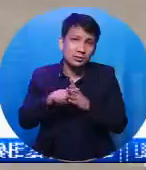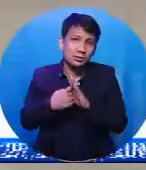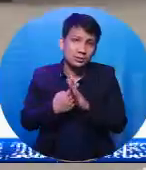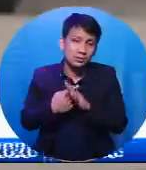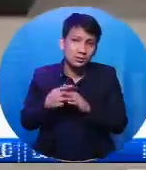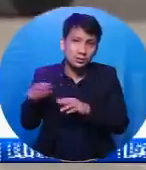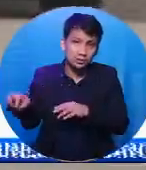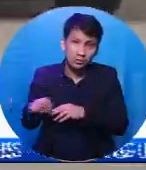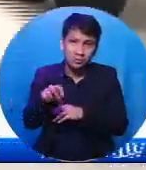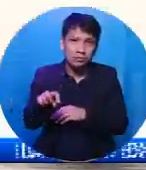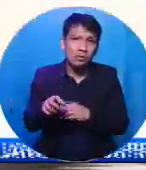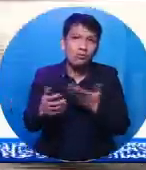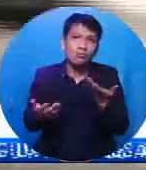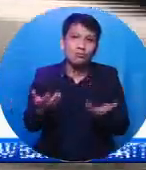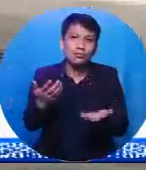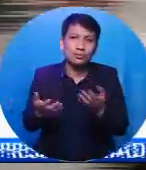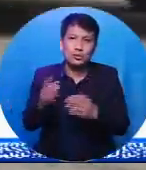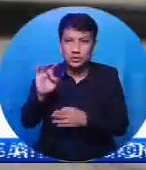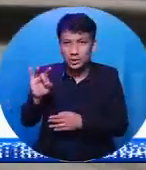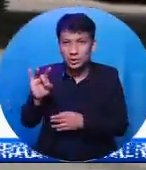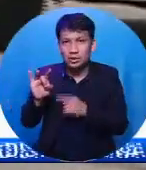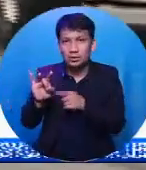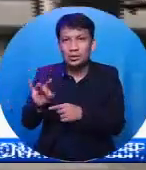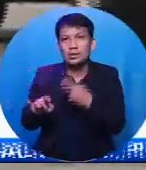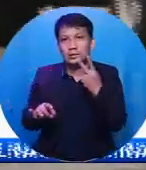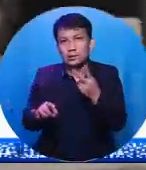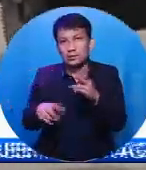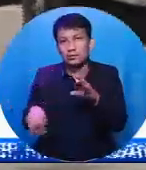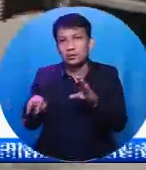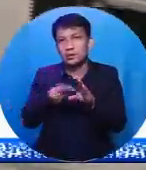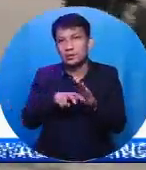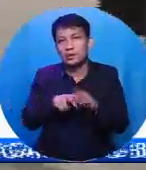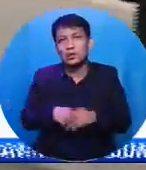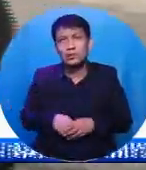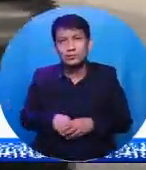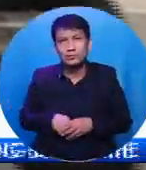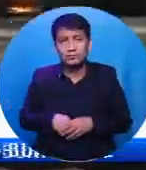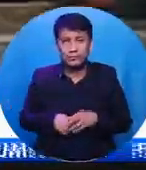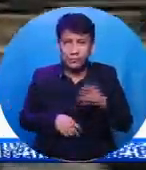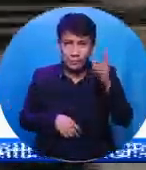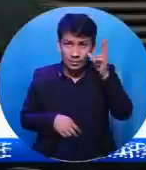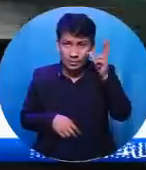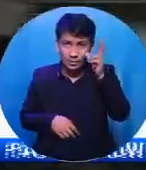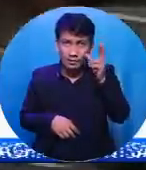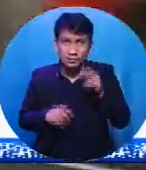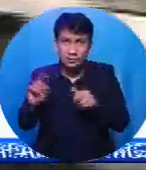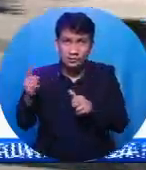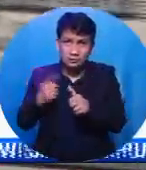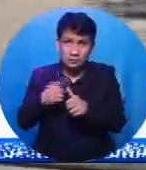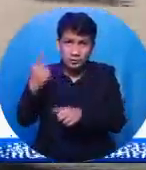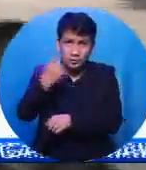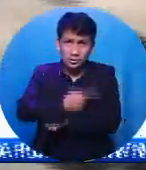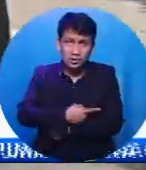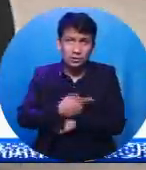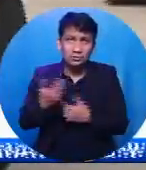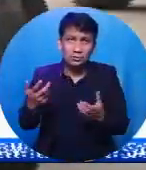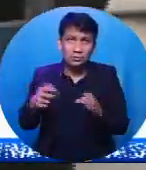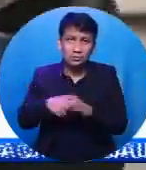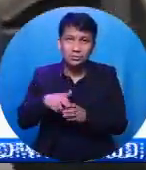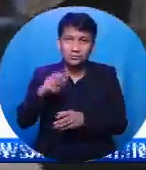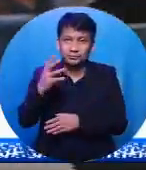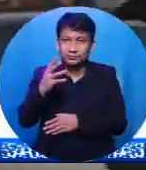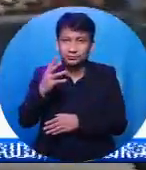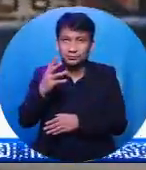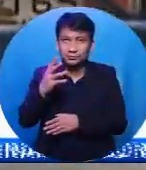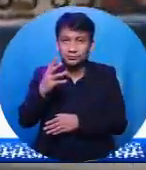mamasada pero inabot na siya ng alas 8, dalawa pa lang ang naging pasahero. Si Ryan naman Rosario, unang araw mamasada ngayon, 500